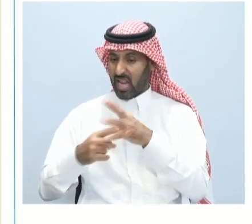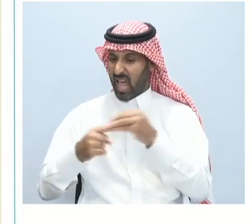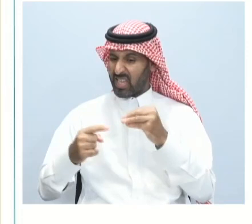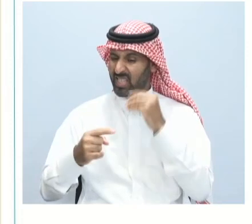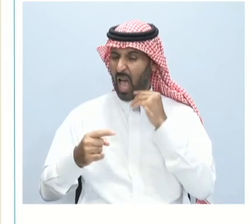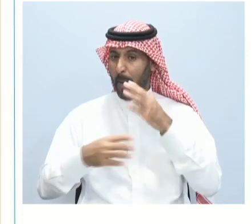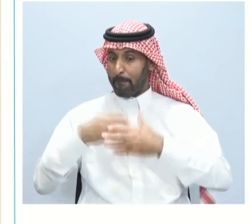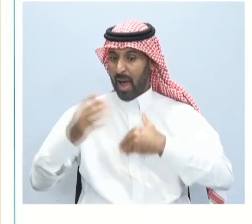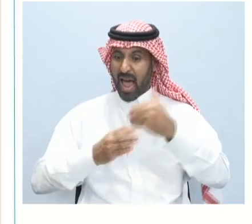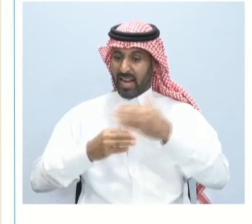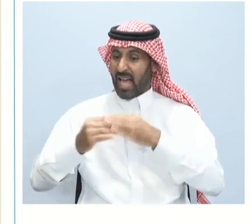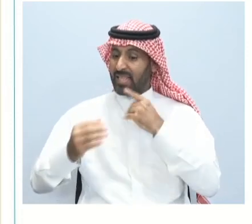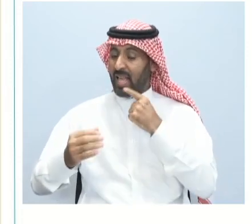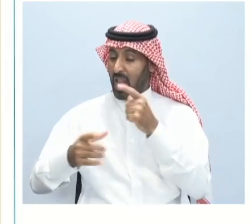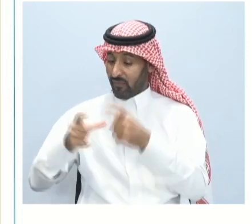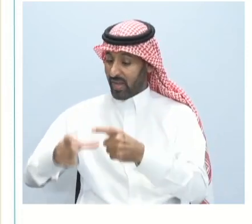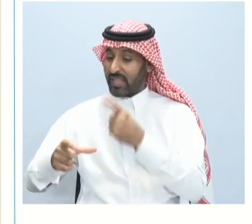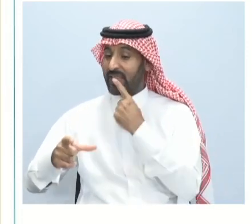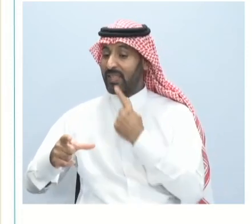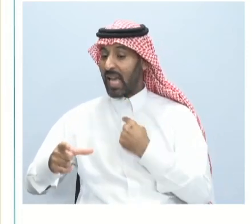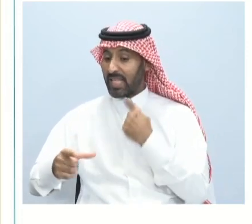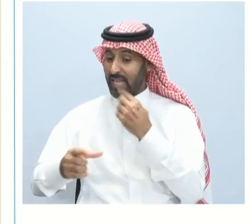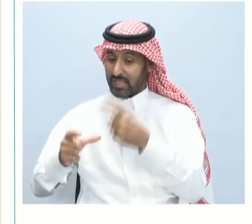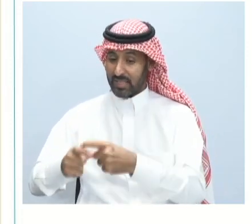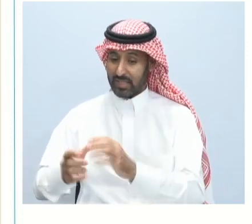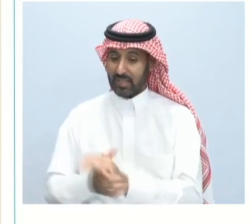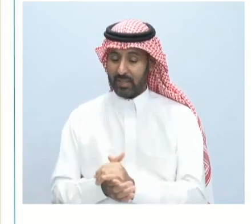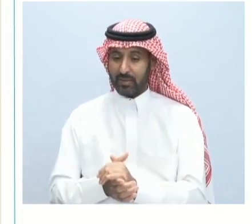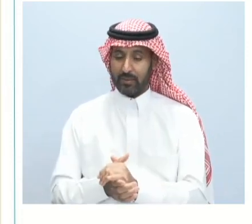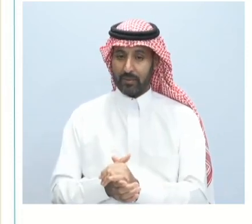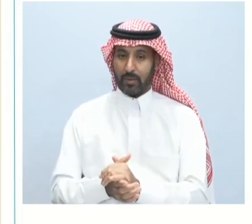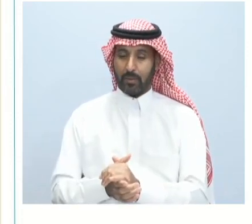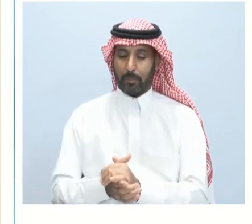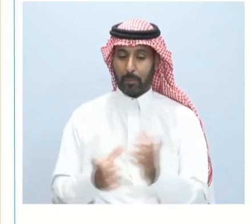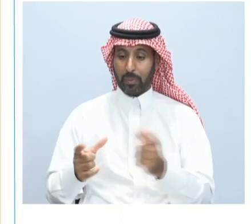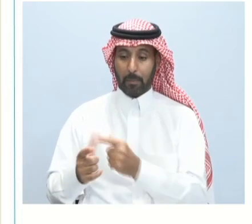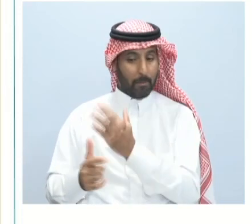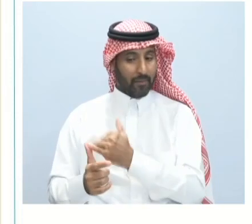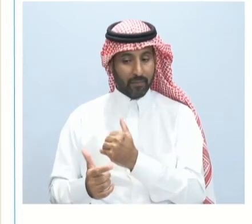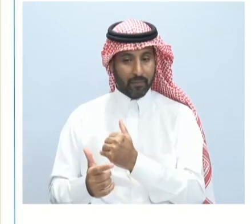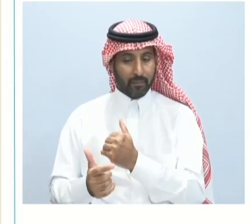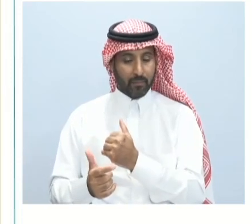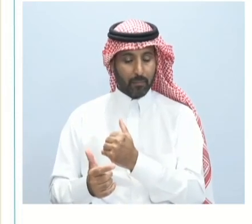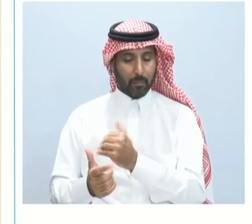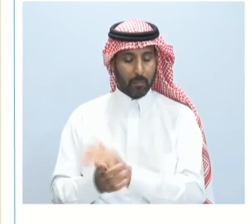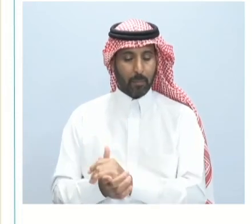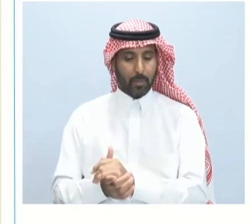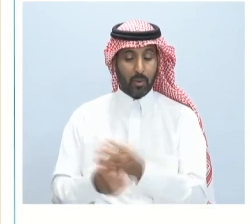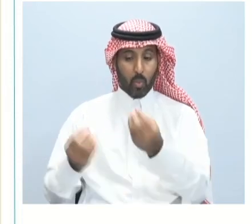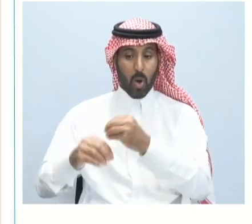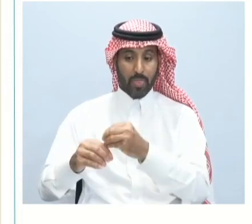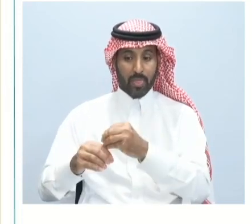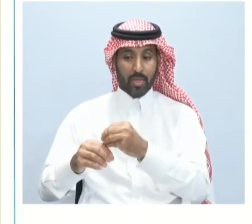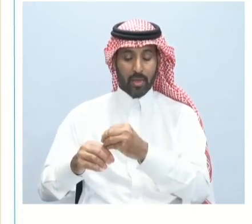لم يتم تغطيتها يحتاجها الفريق الى الان اذا كان هناك ما زال عندنا مهارات لم تغطى الى الان نقوم بوضع